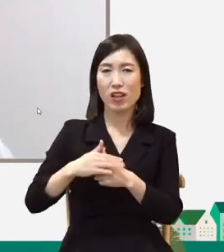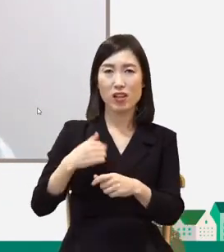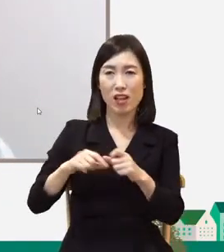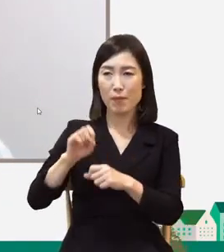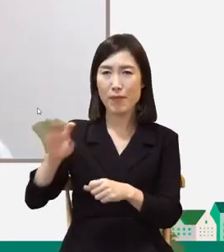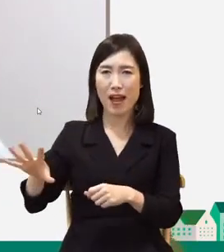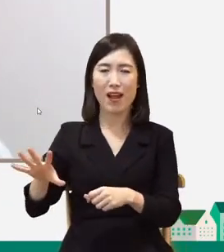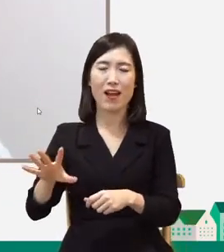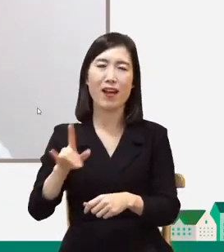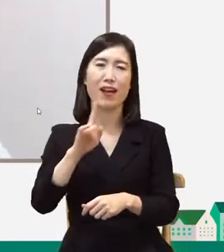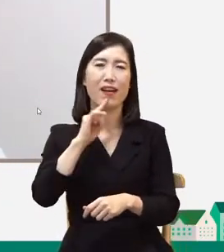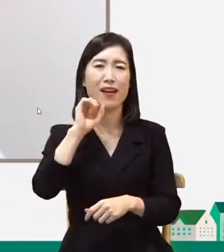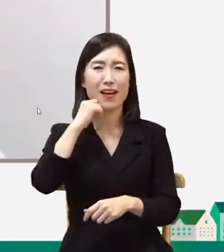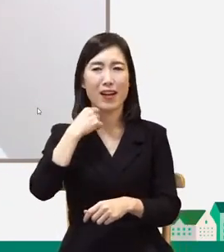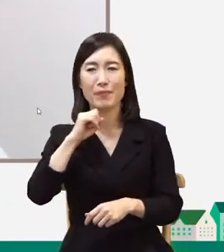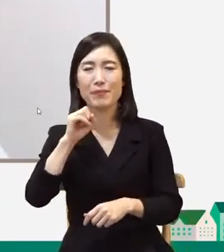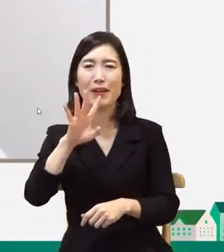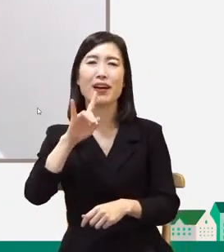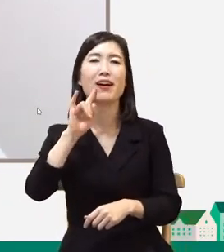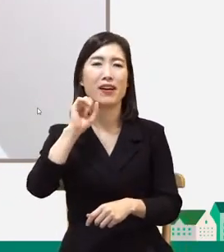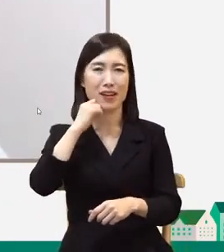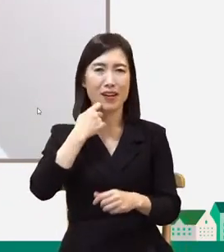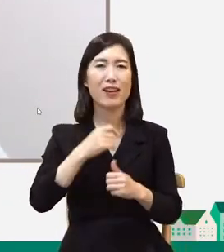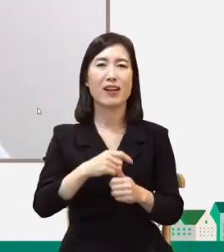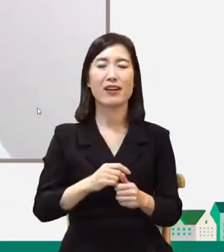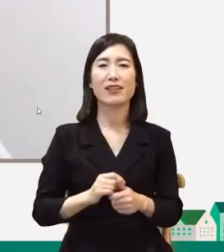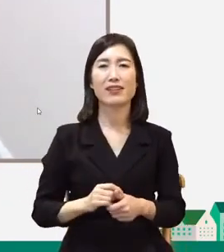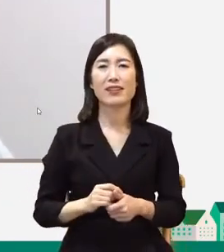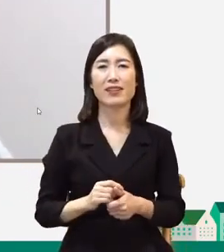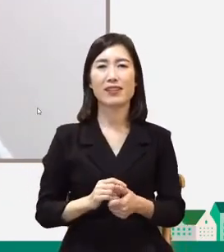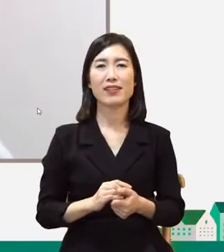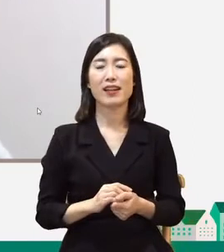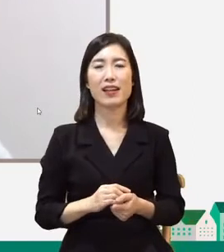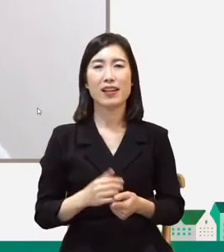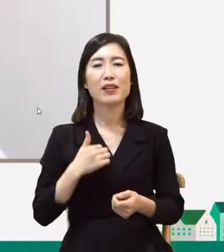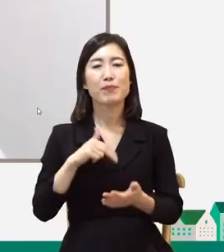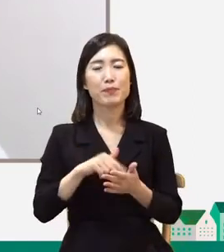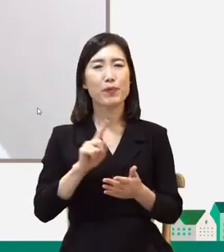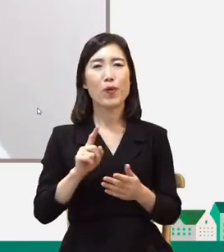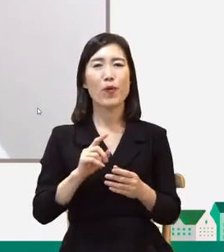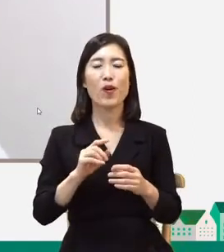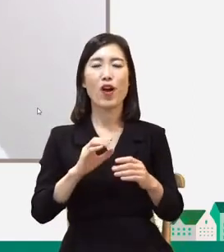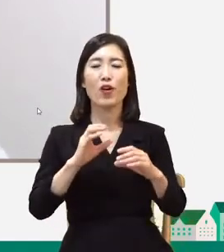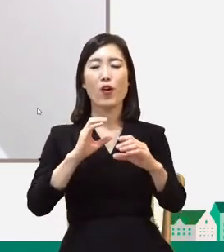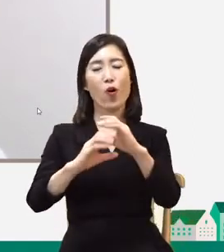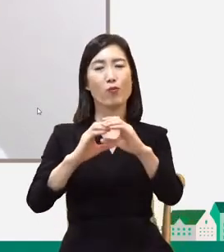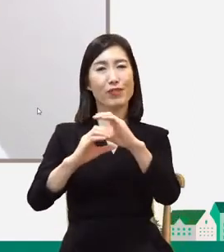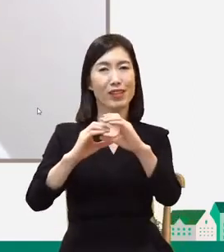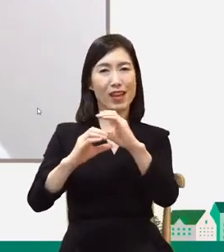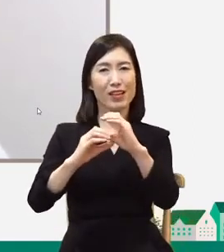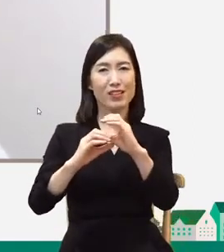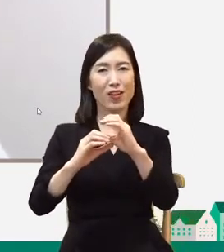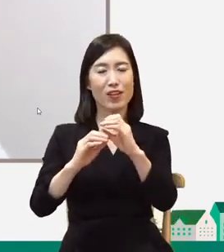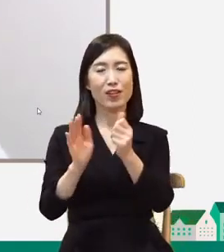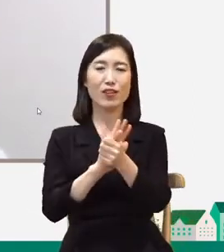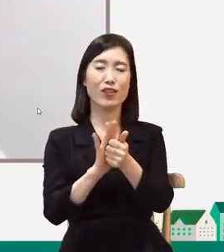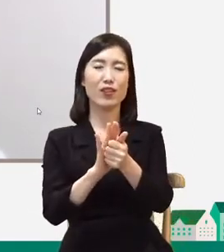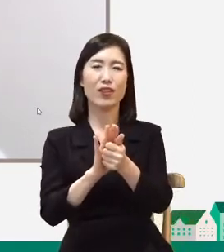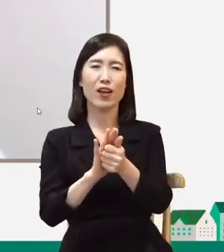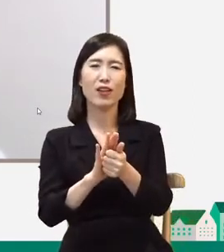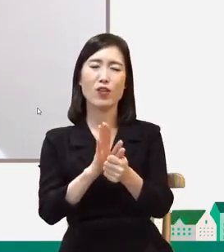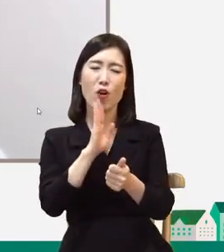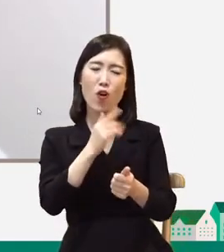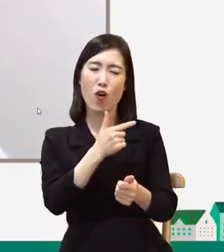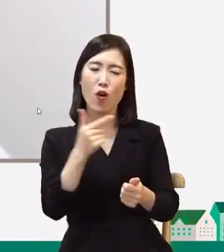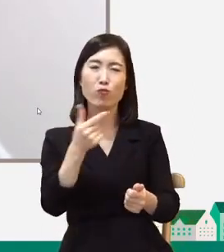뒤에서 더 말씀해 주시겠지만 커뮤니티 케어가 절대 적으로 안 이루어지고 있다. 부족하다. 이